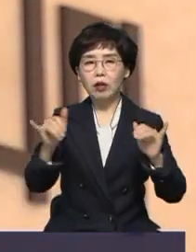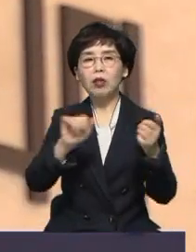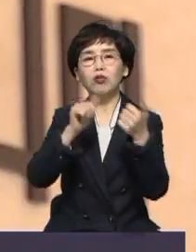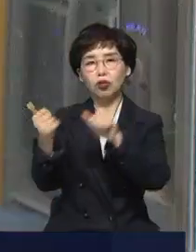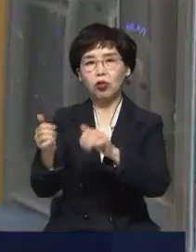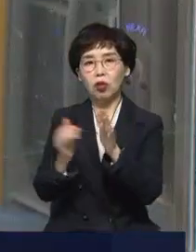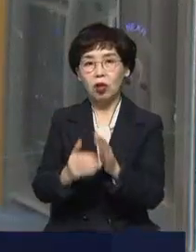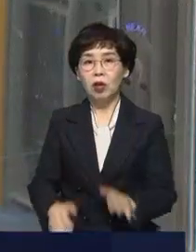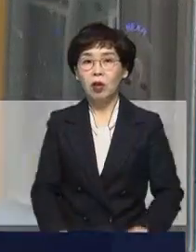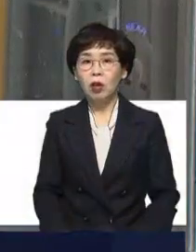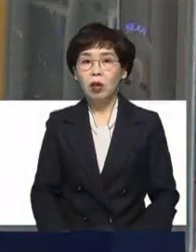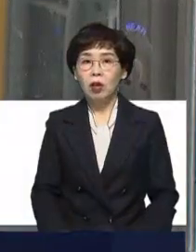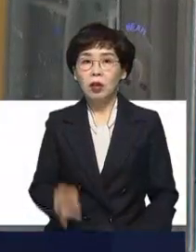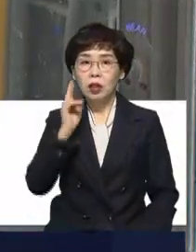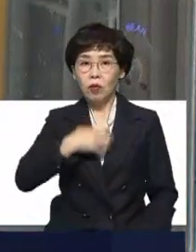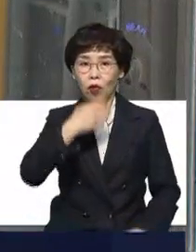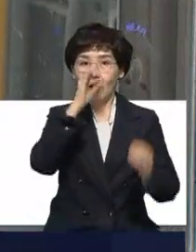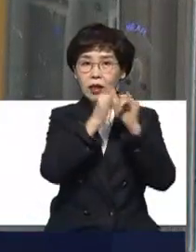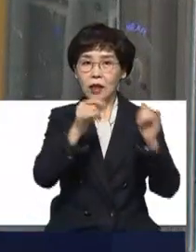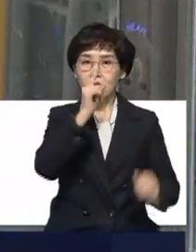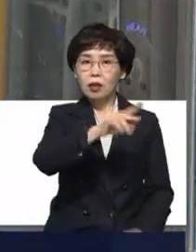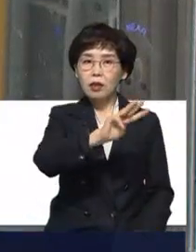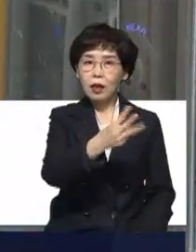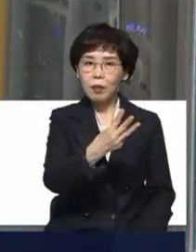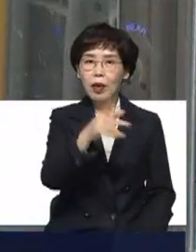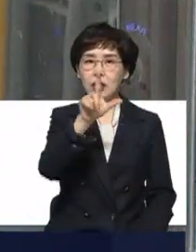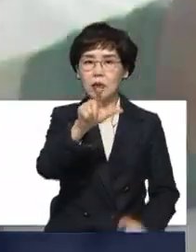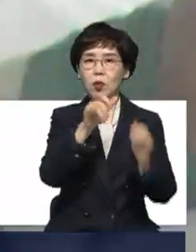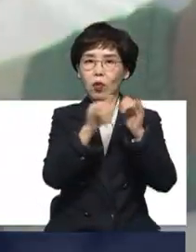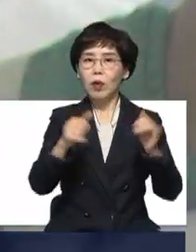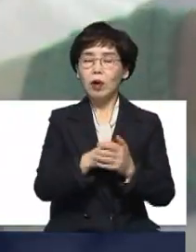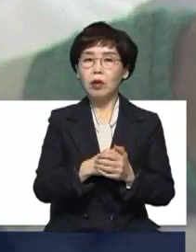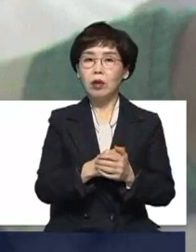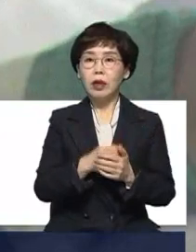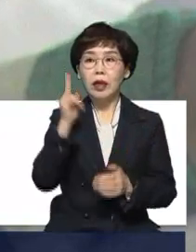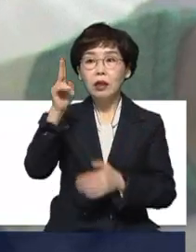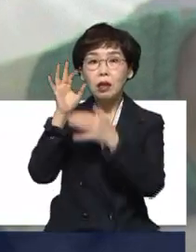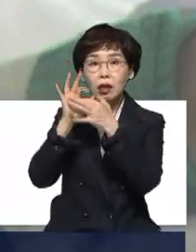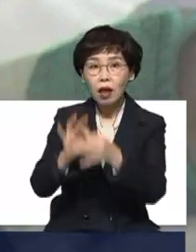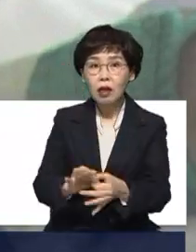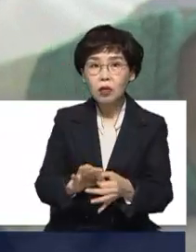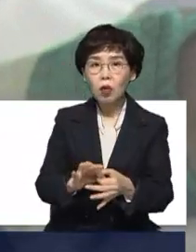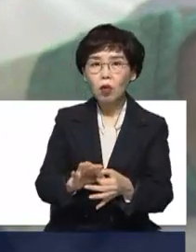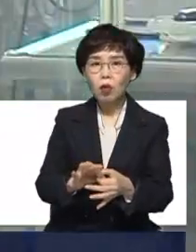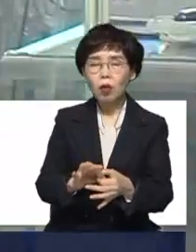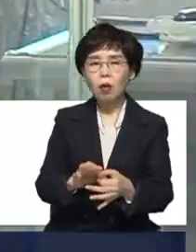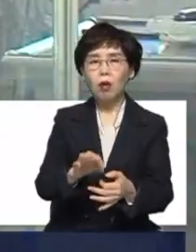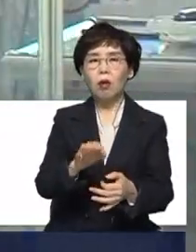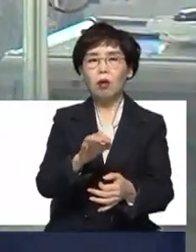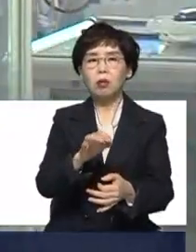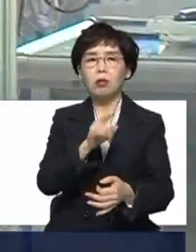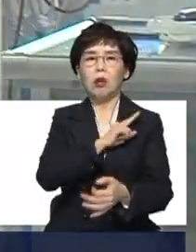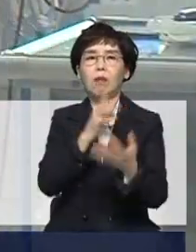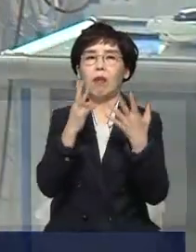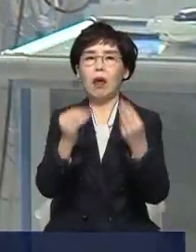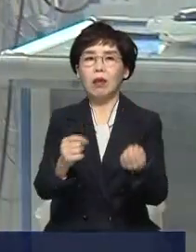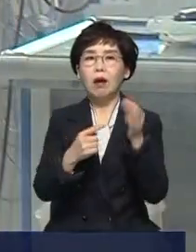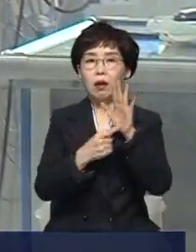잃었습니다. 위중증 환자는 1,315명으로 이틀 연속 역대 최다치를